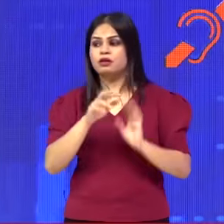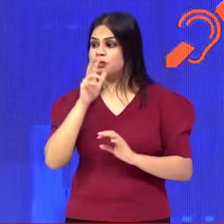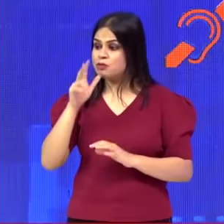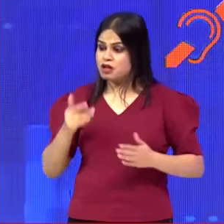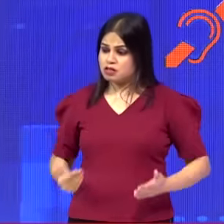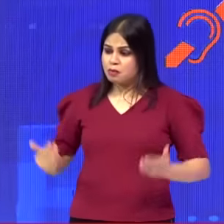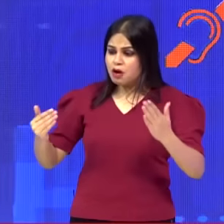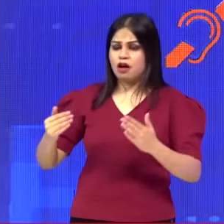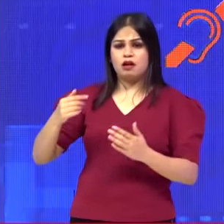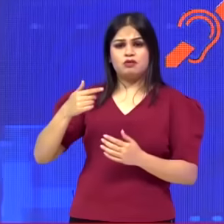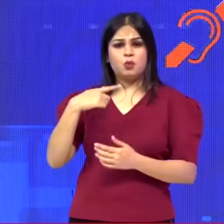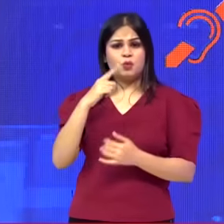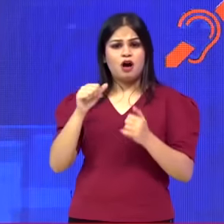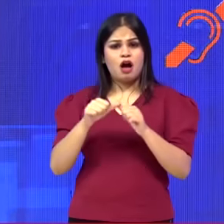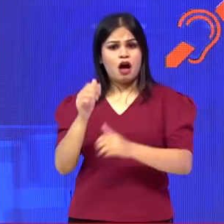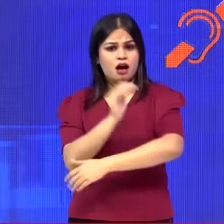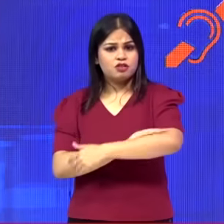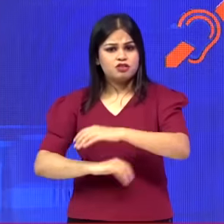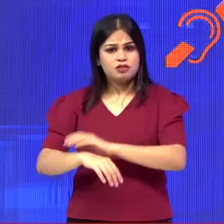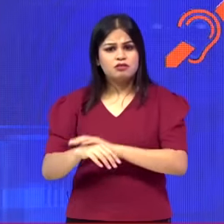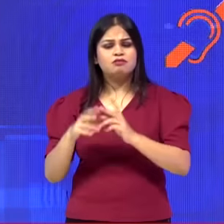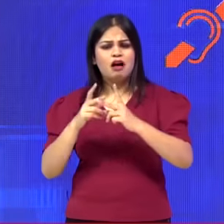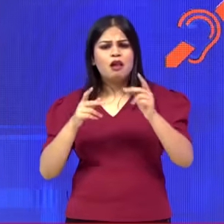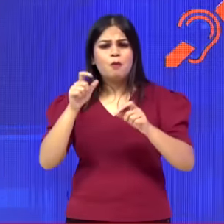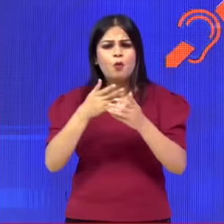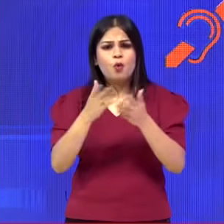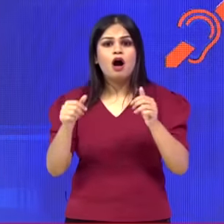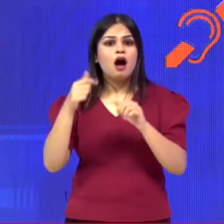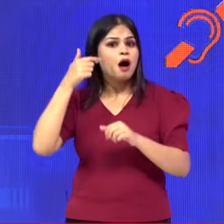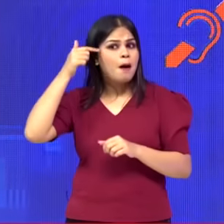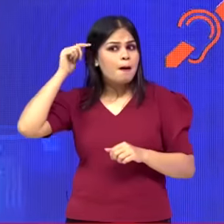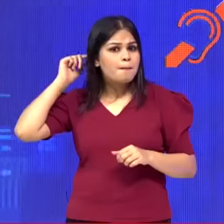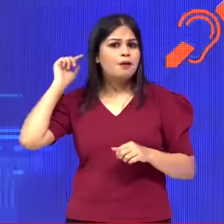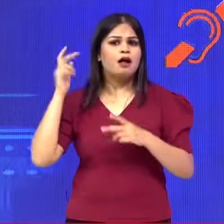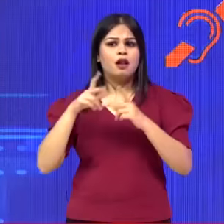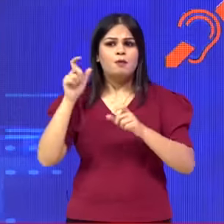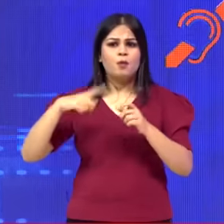खान, अक्षय कुमार, अजय देवगन, आमिर, सो